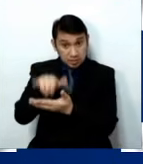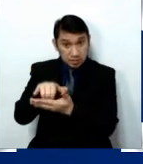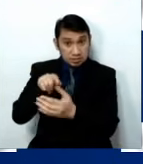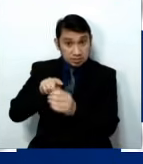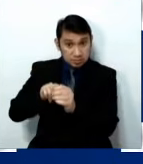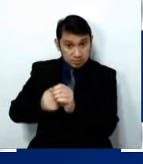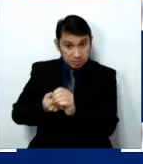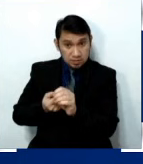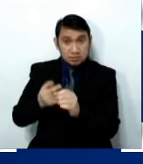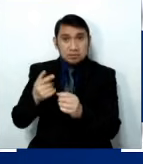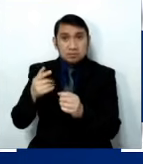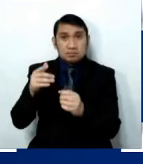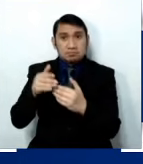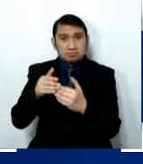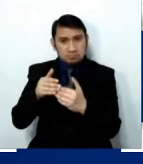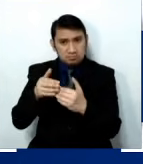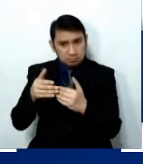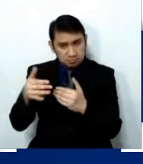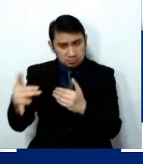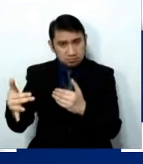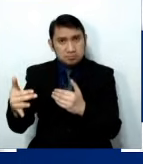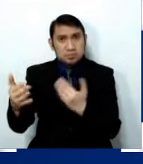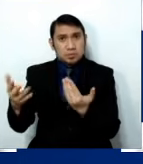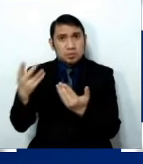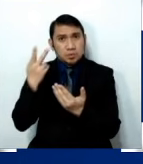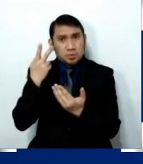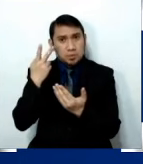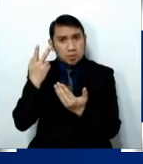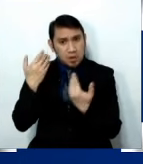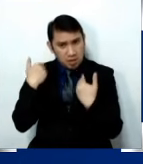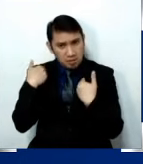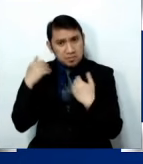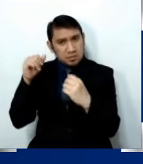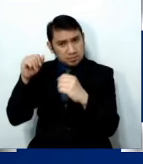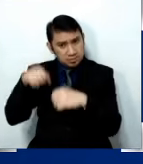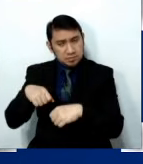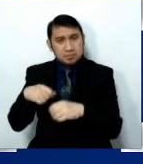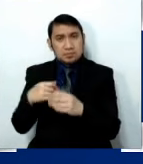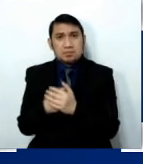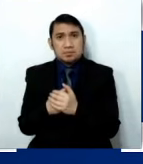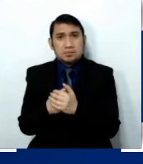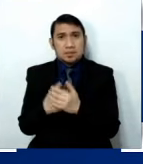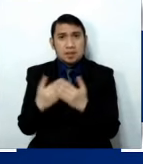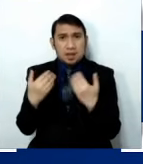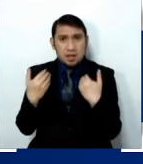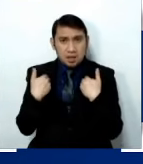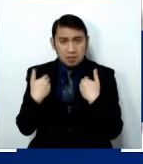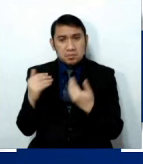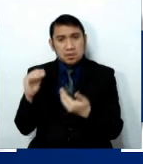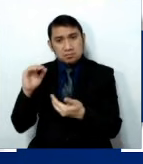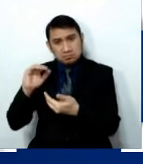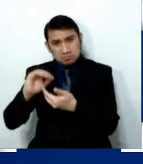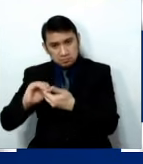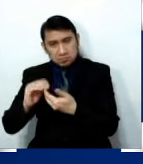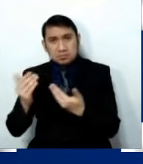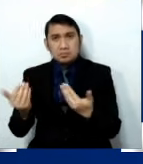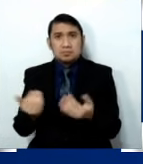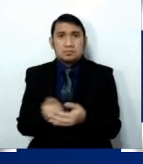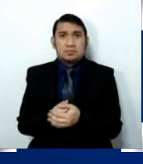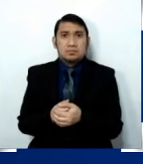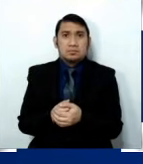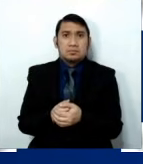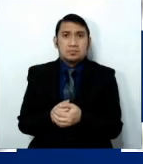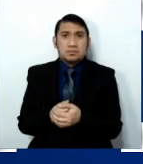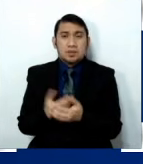then nagtingin kung pwede bang magkasundo with the principles, pwede bang magkaroon ng pagsasamahan. And we're glad